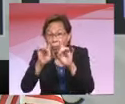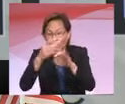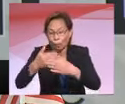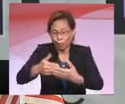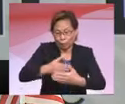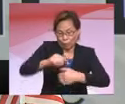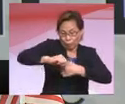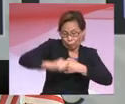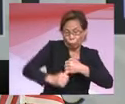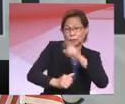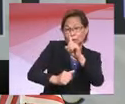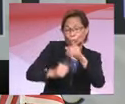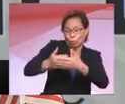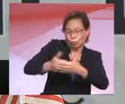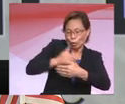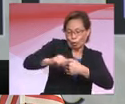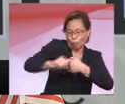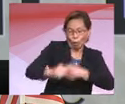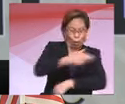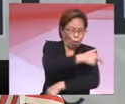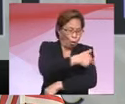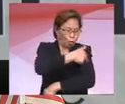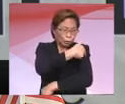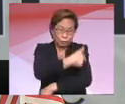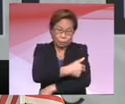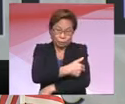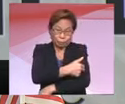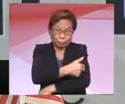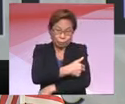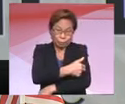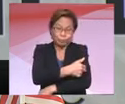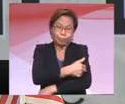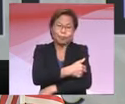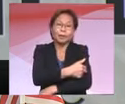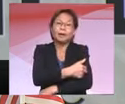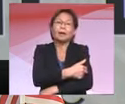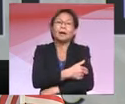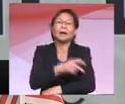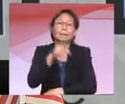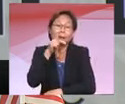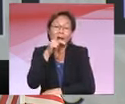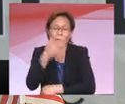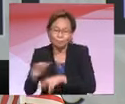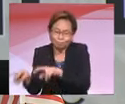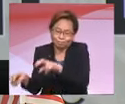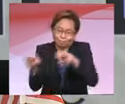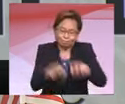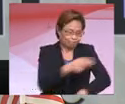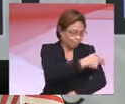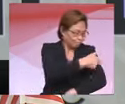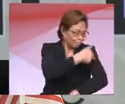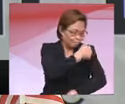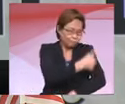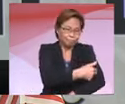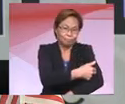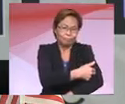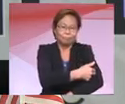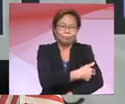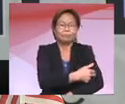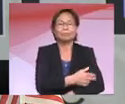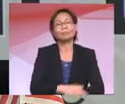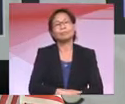pra-pembedahan ataupun sebelum pembedahan di Hospital Sultan Abdul Halim dan seterusnya dipindahkan ke Hospital Sultanah